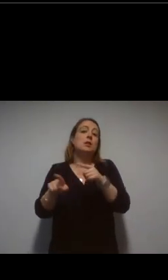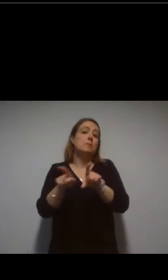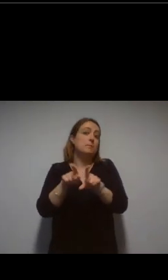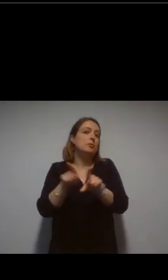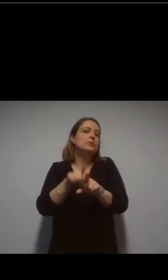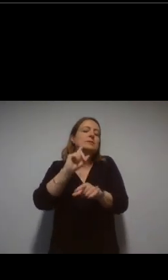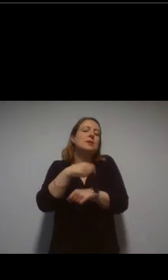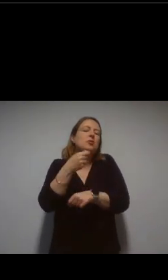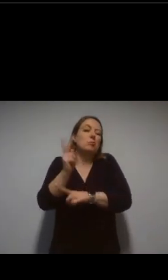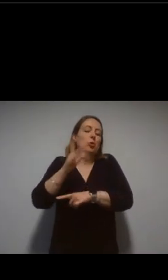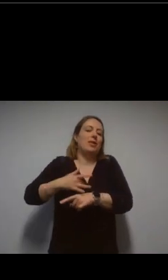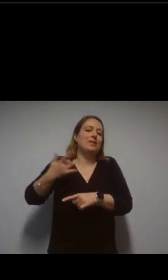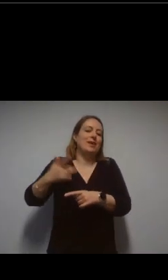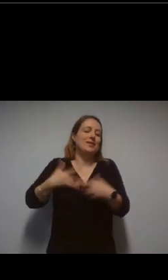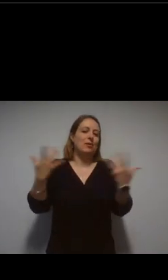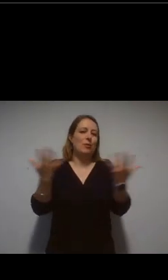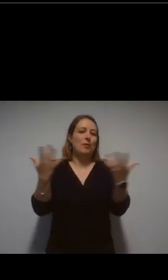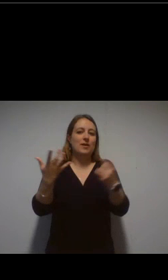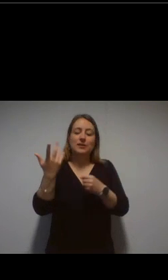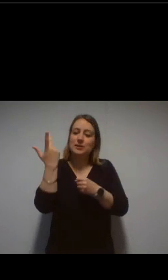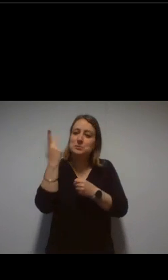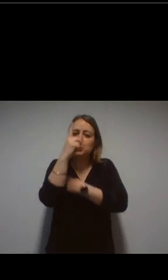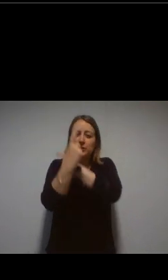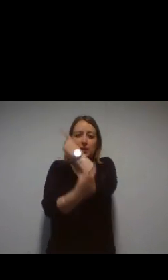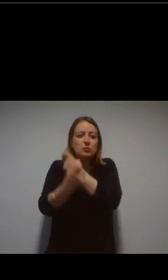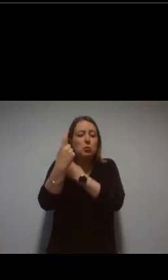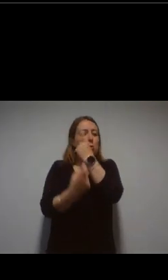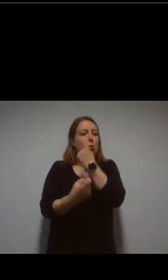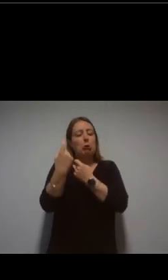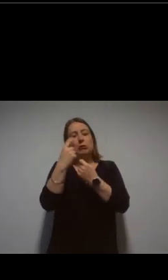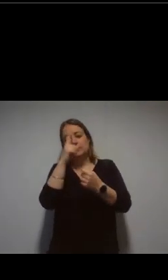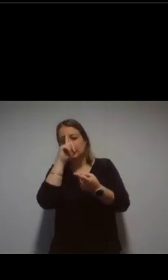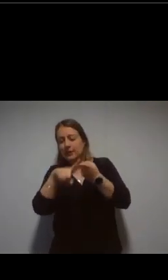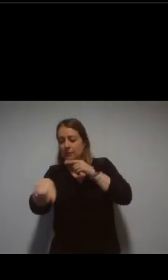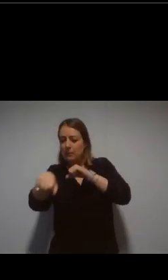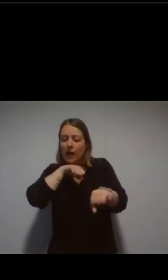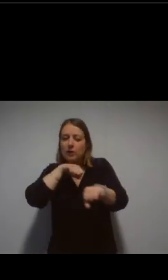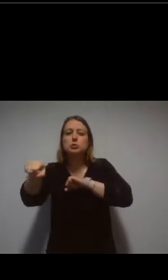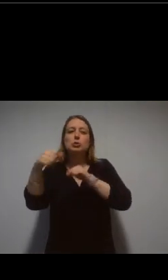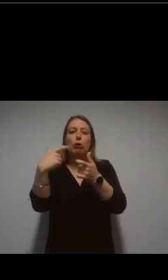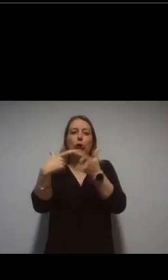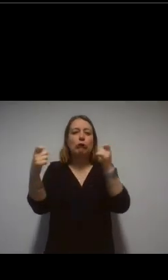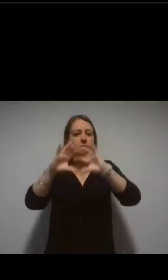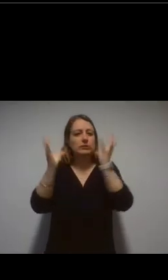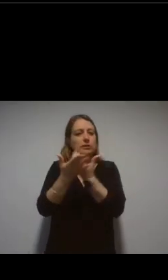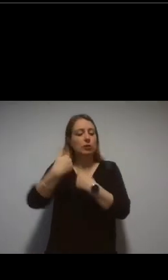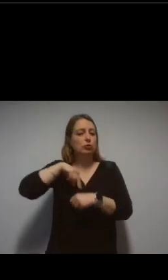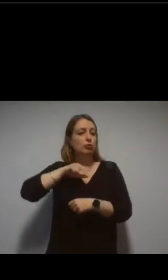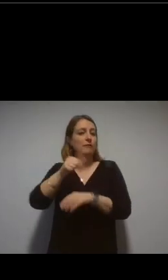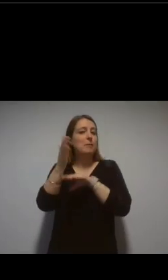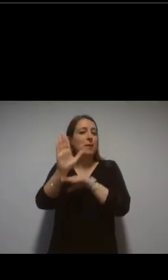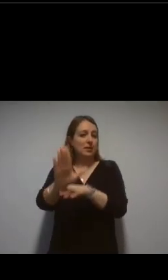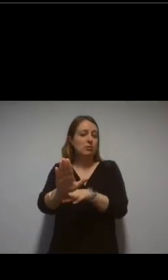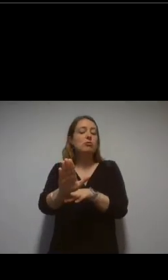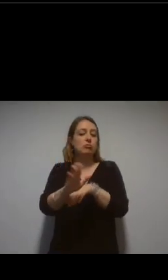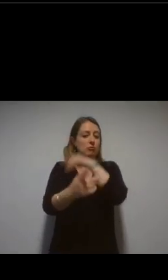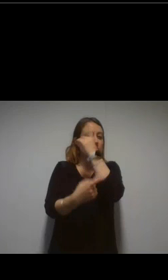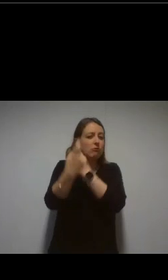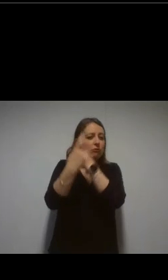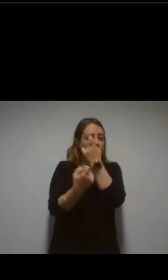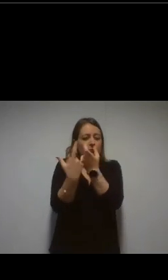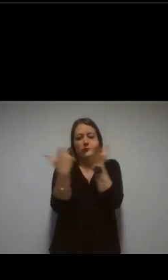évidemment, c'est d'avoir vos retours et vos questions sur les actions qu'on va vous présenter et sur les